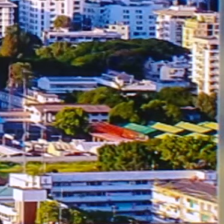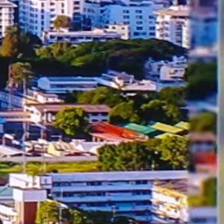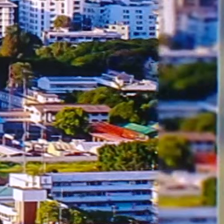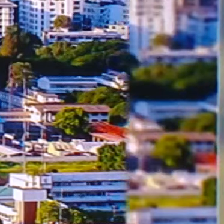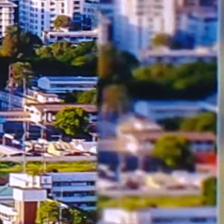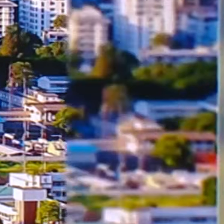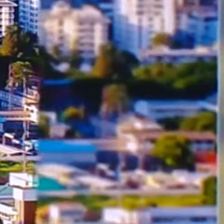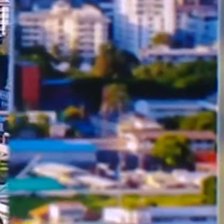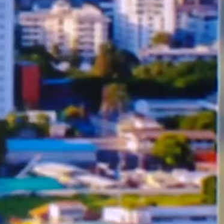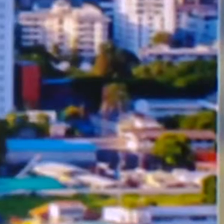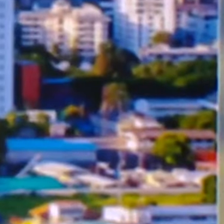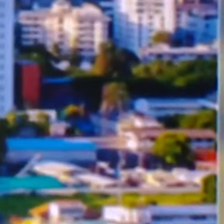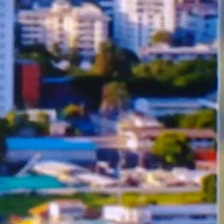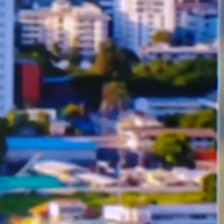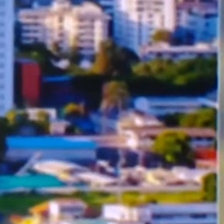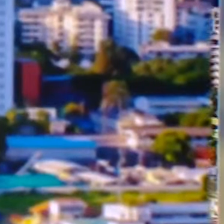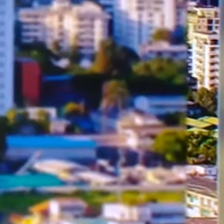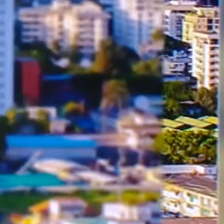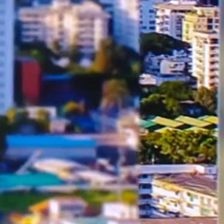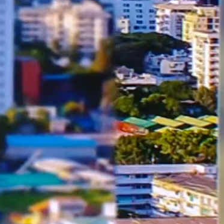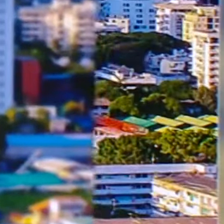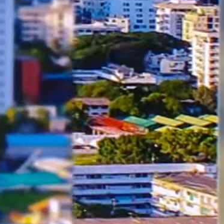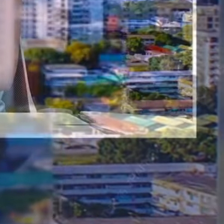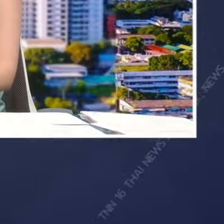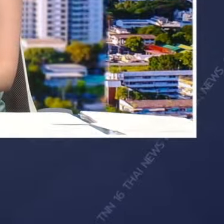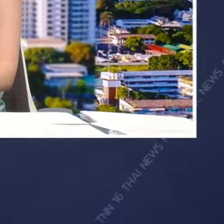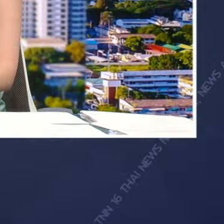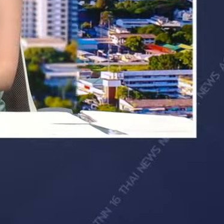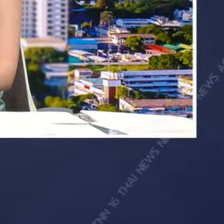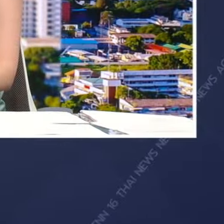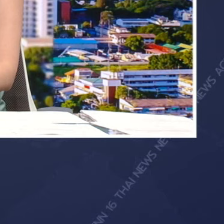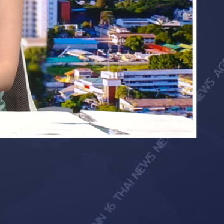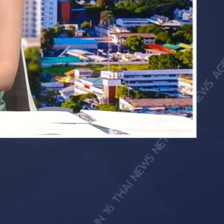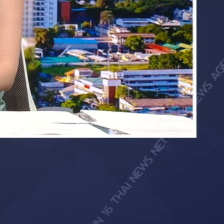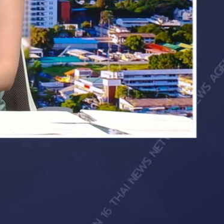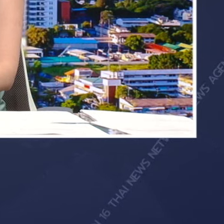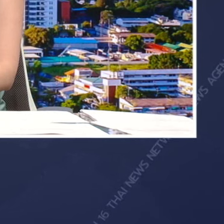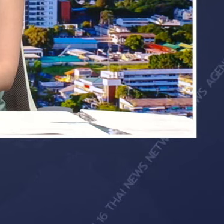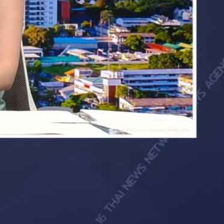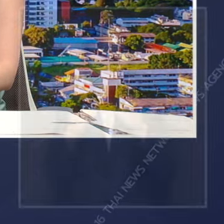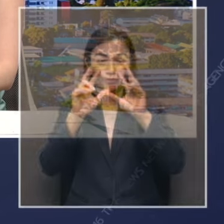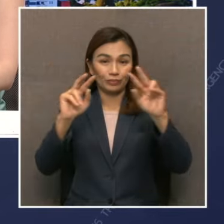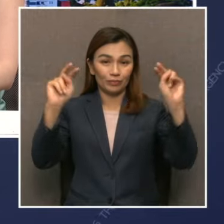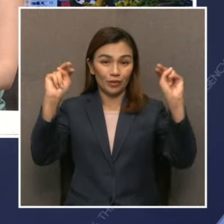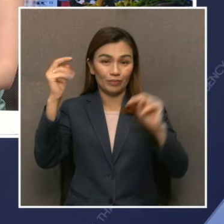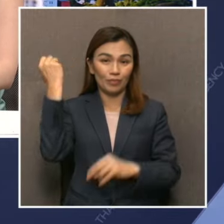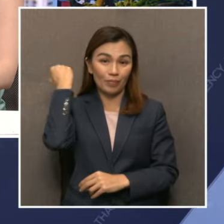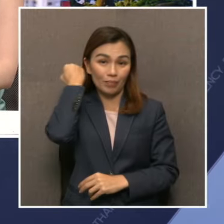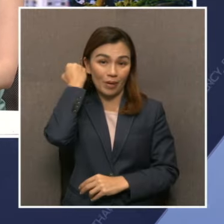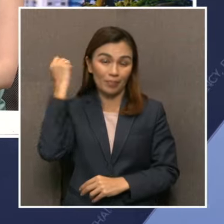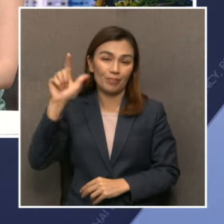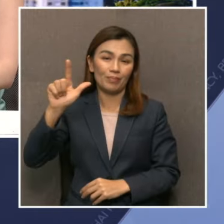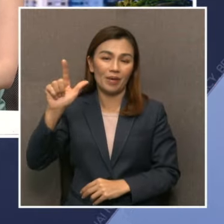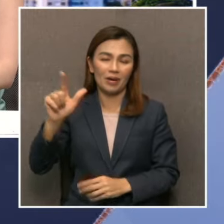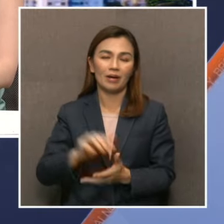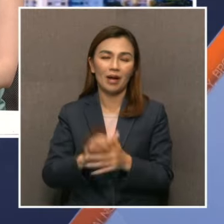คือ Digital Wallet 10,000 บาทตอนนี้มีความคืบหน้าล่าสุดอย่างไรบ้างติดตามจากคุณนิวเลยค่ะ ครับผมนายกรัฐมนตรีแพทองธารชินวัตรก็